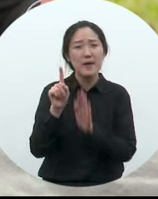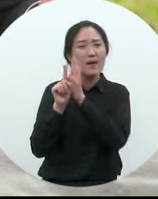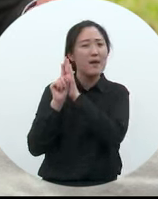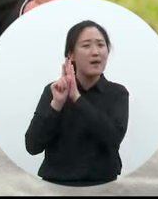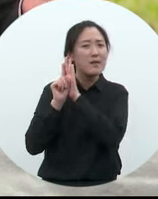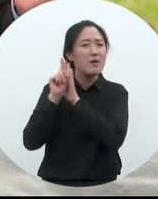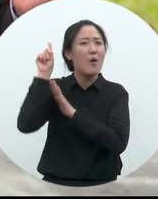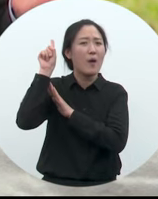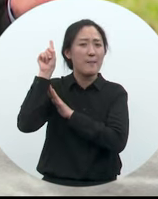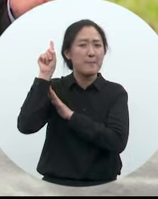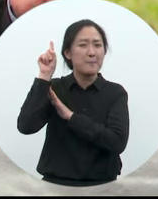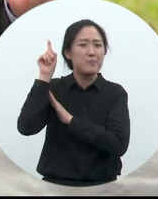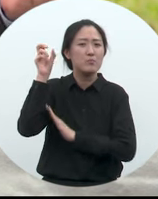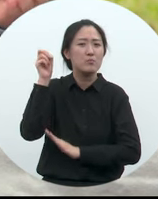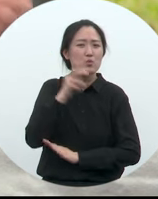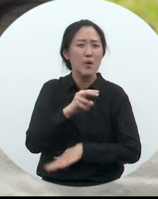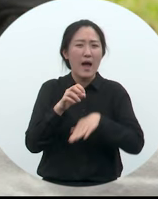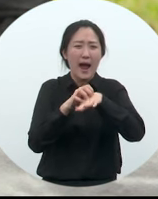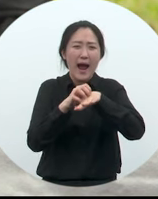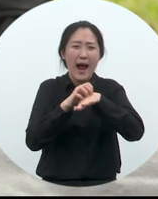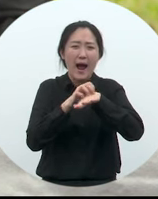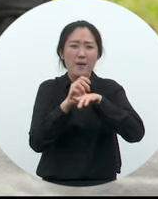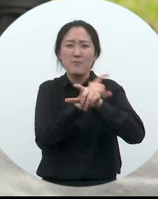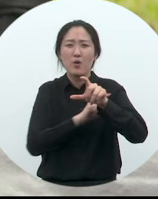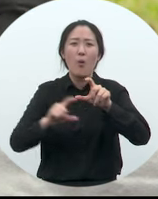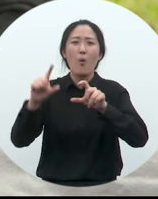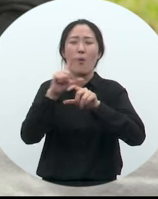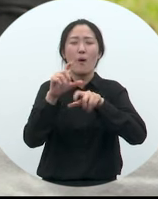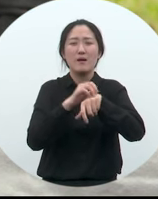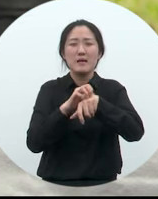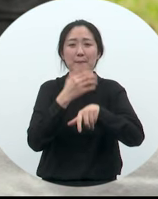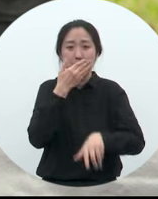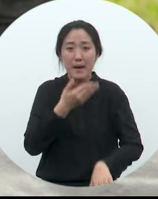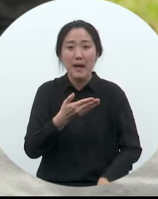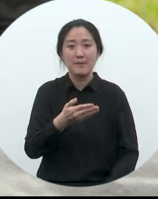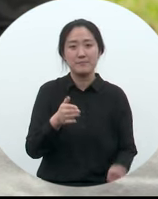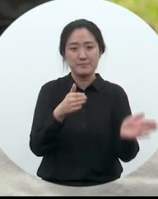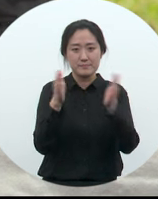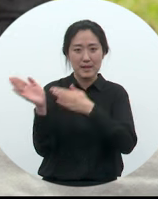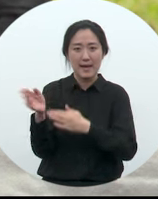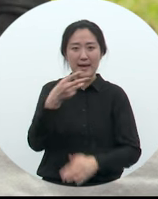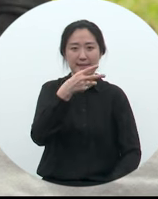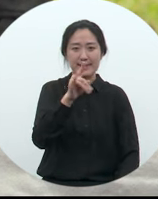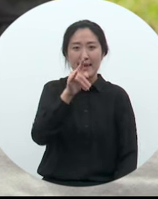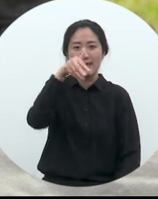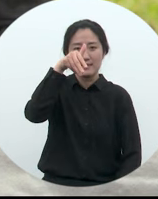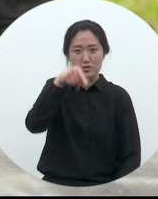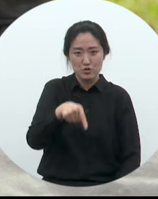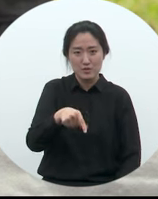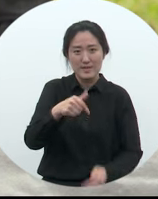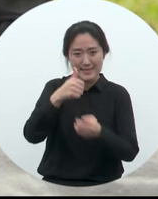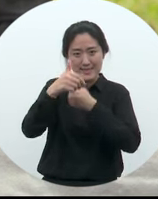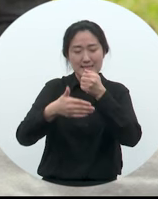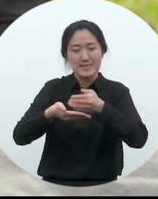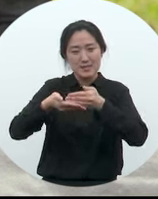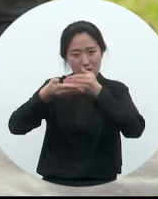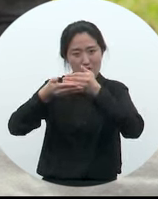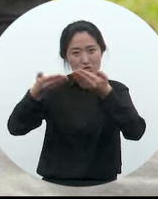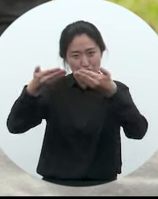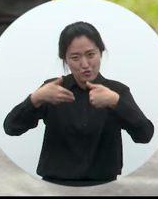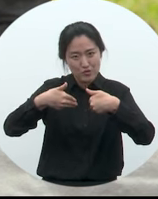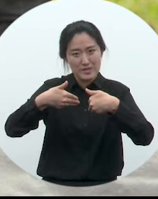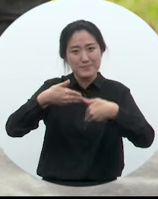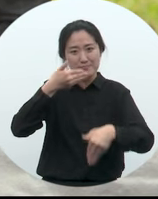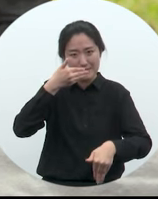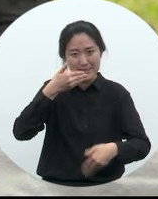수 있고요. 가려움증을 더 유발시킬 수도 있기 때문에 그렇습니다. 이 대추는 우리가 흔히들 신선의 음식이라고 이렇게